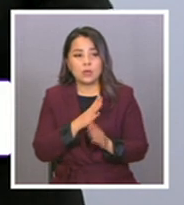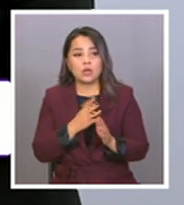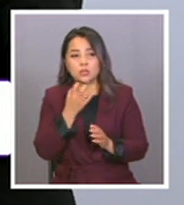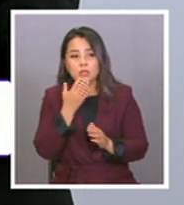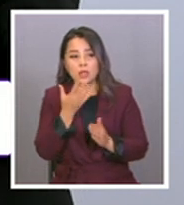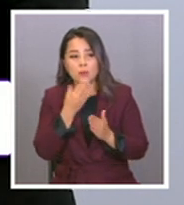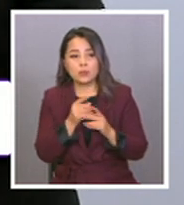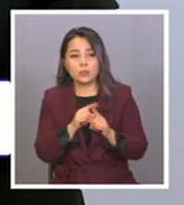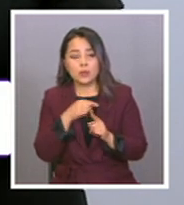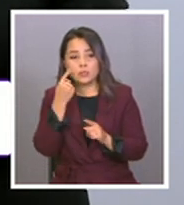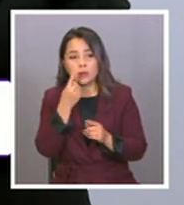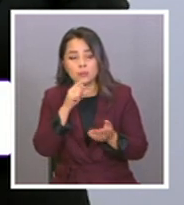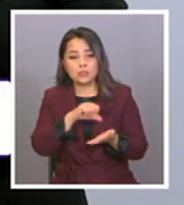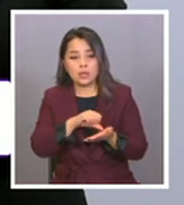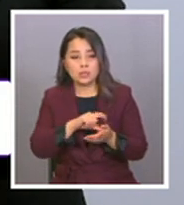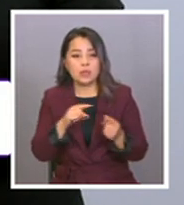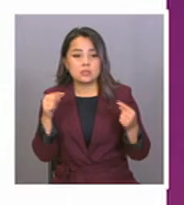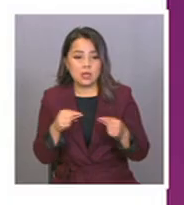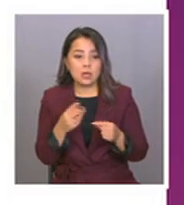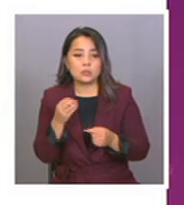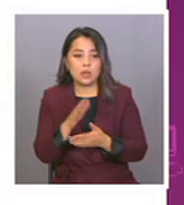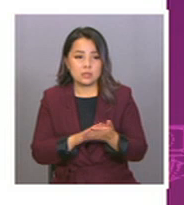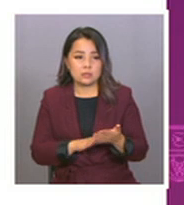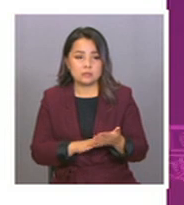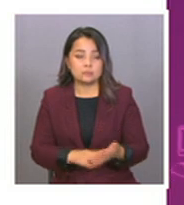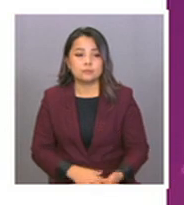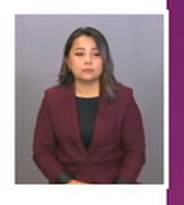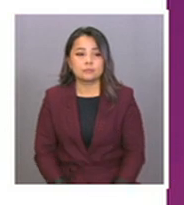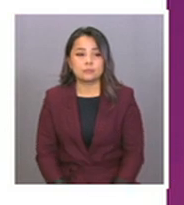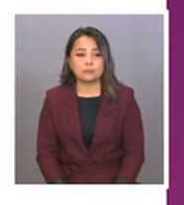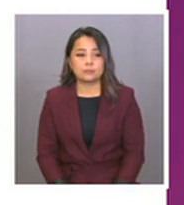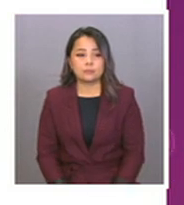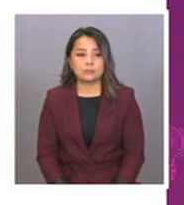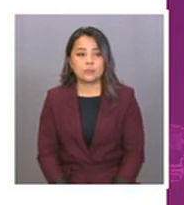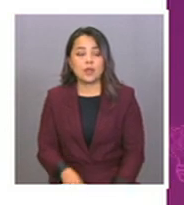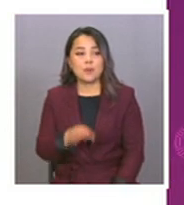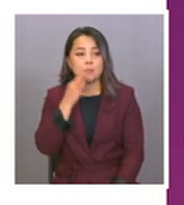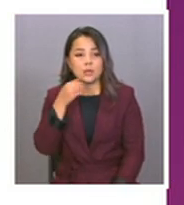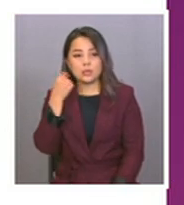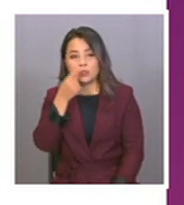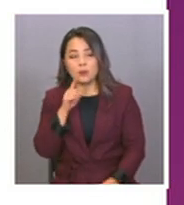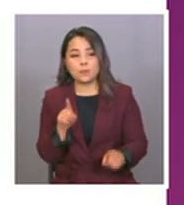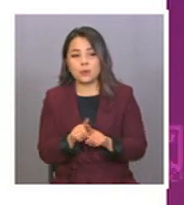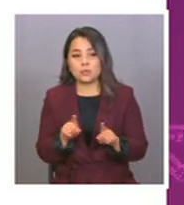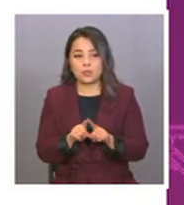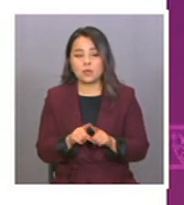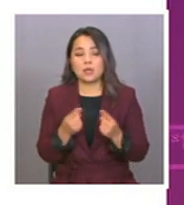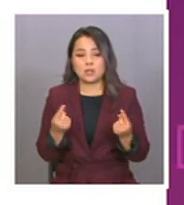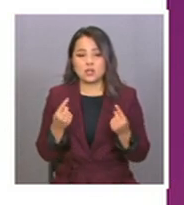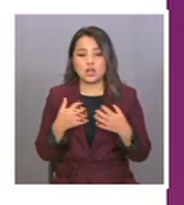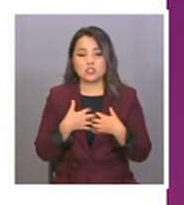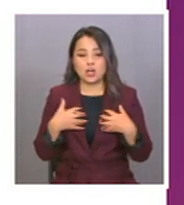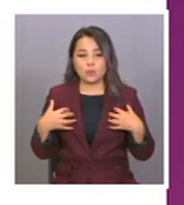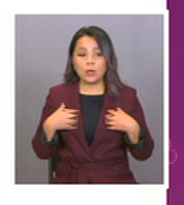Демек, түрімізге сәйкес келіп тұр, әрі қарай жылжимыз. 5. Мысық тектес ірі жануар тұқымы. Сәйкес